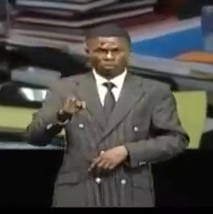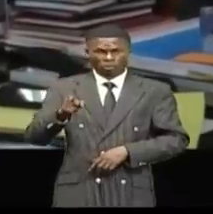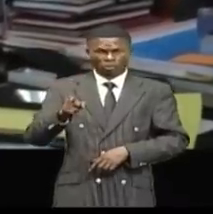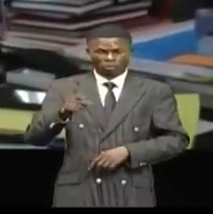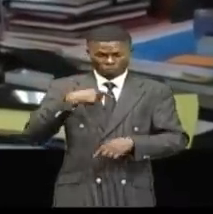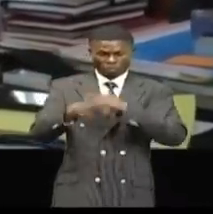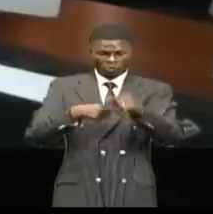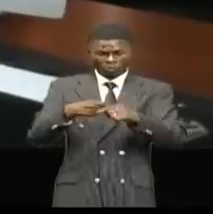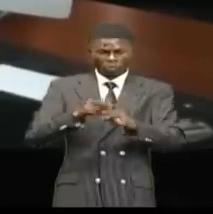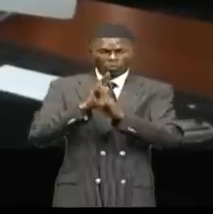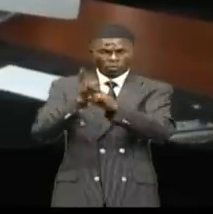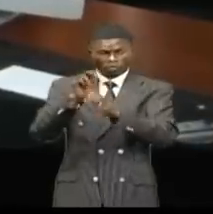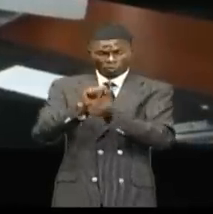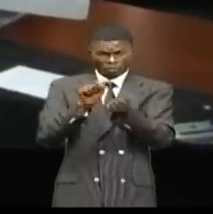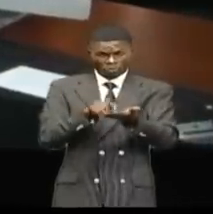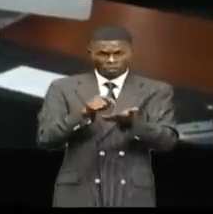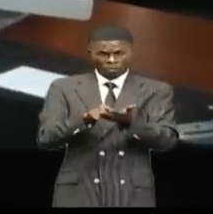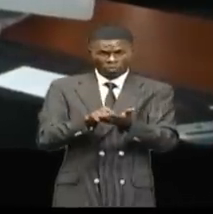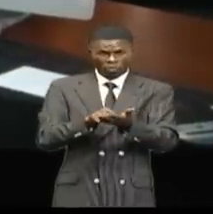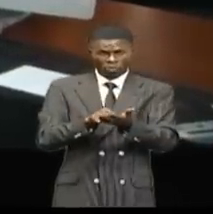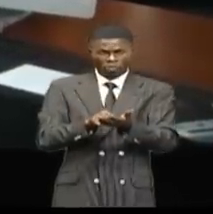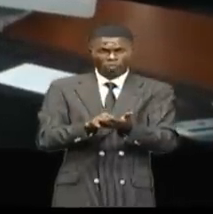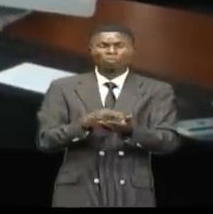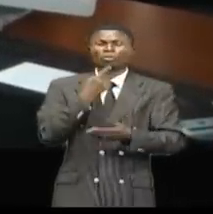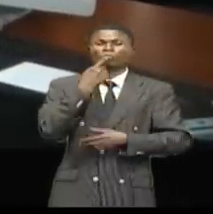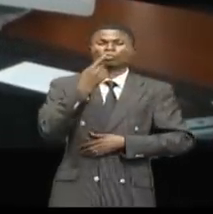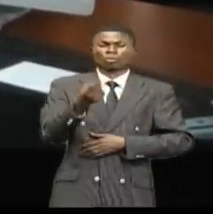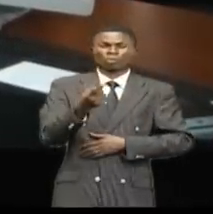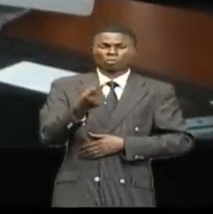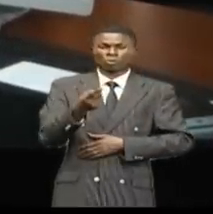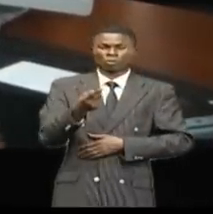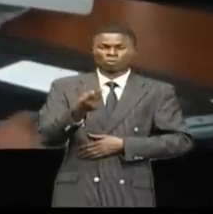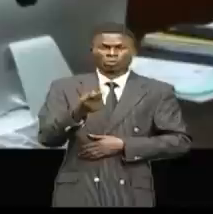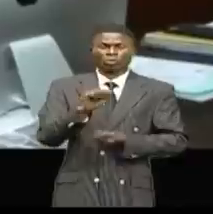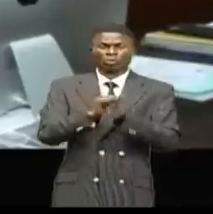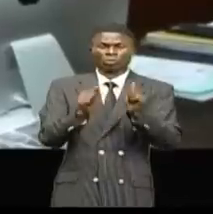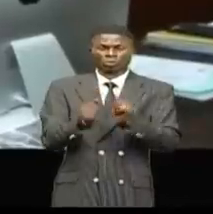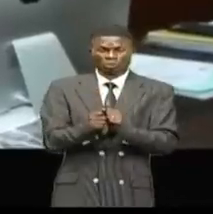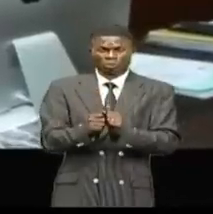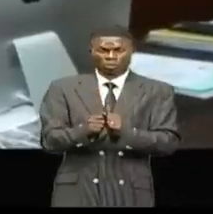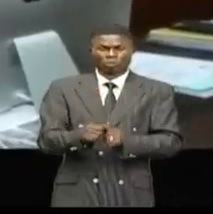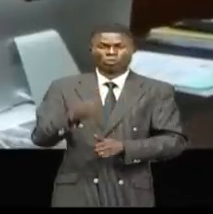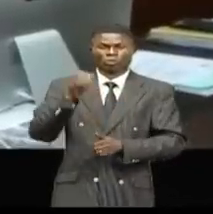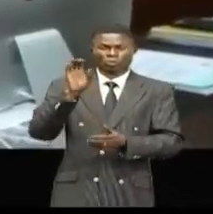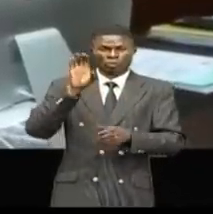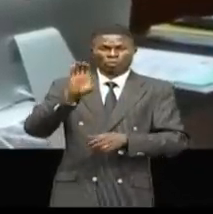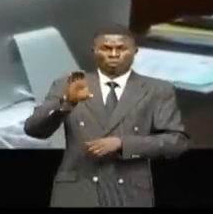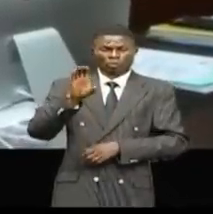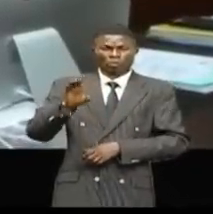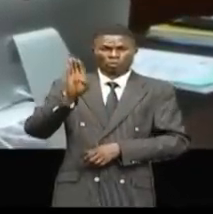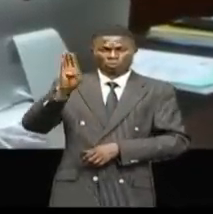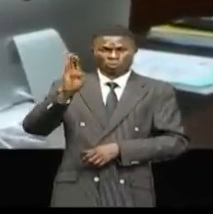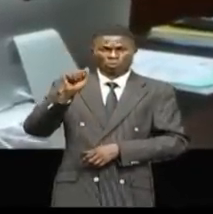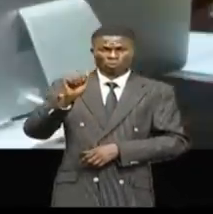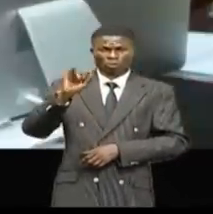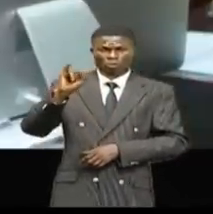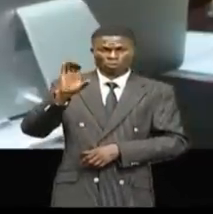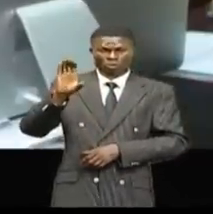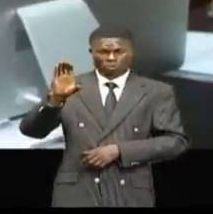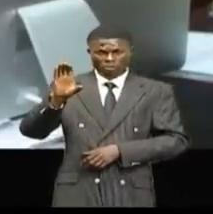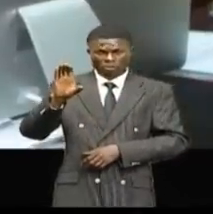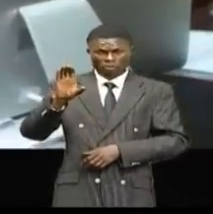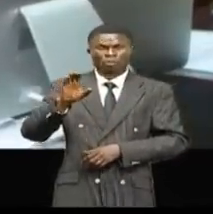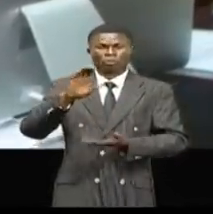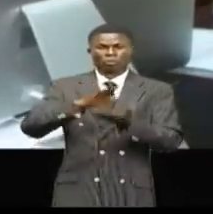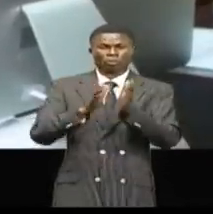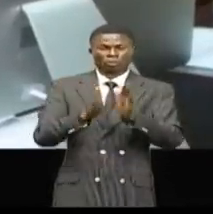Partant de l'état de la question, il a été noté que la précarité de la situation financière de la BIAC SA ne pouvait qu'appeler